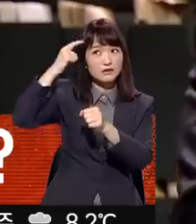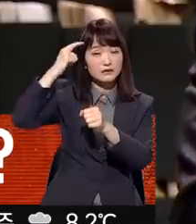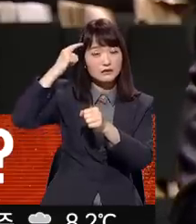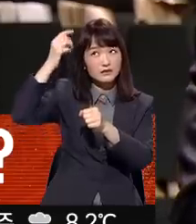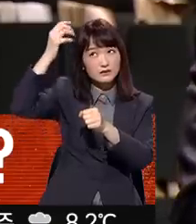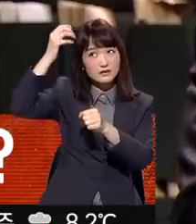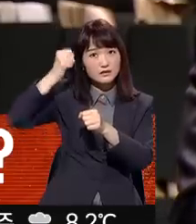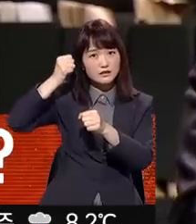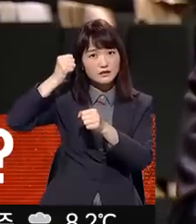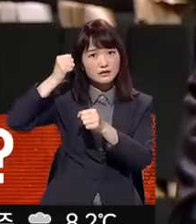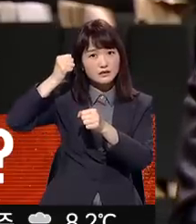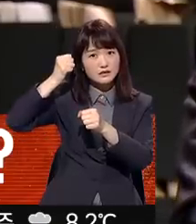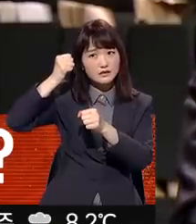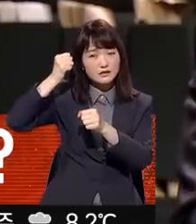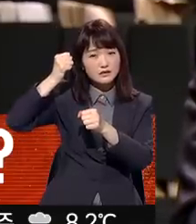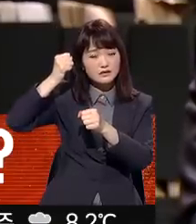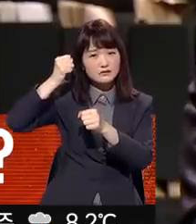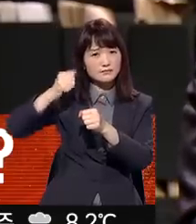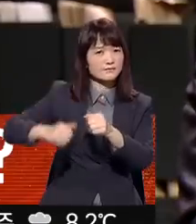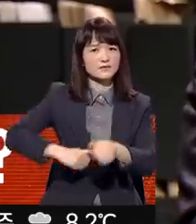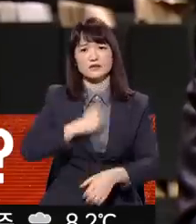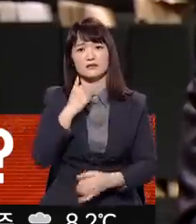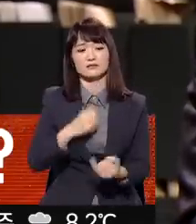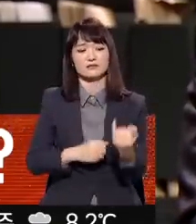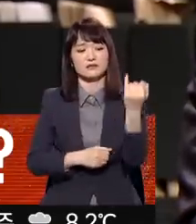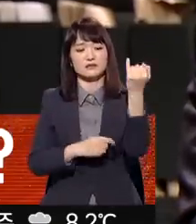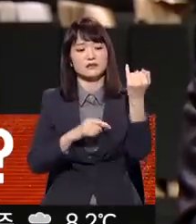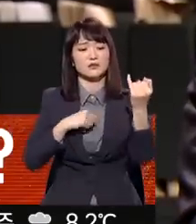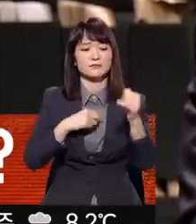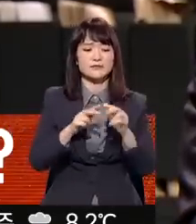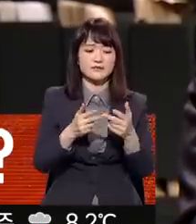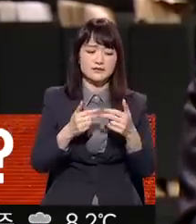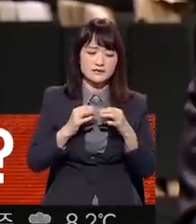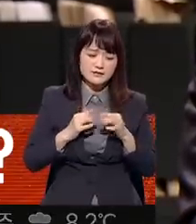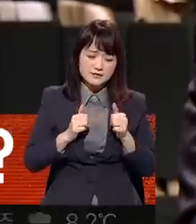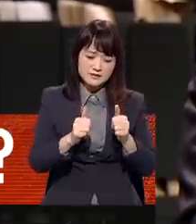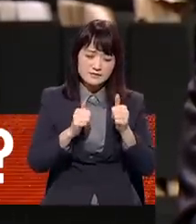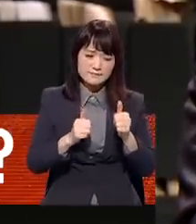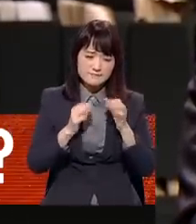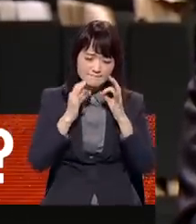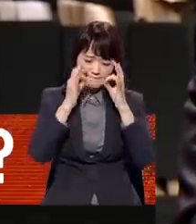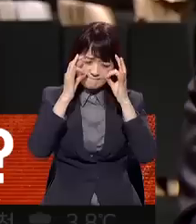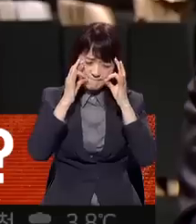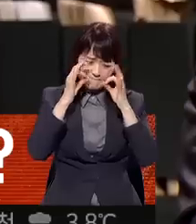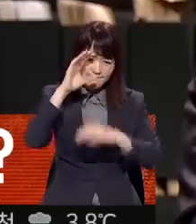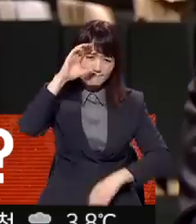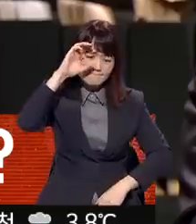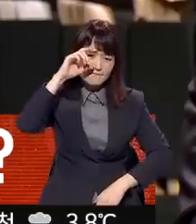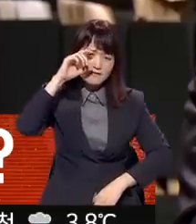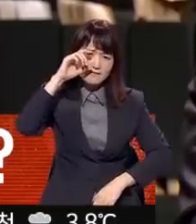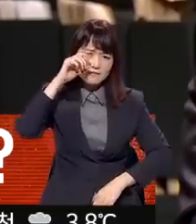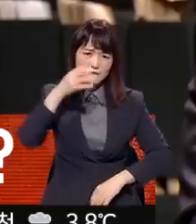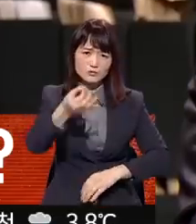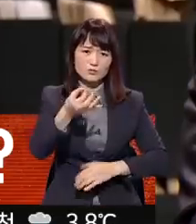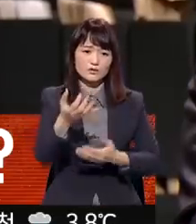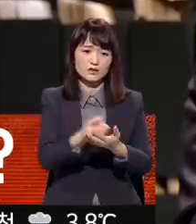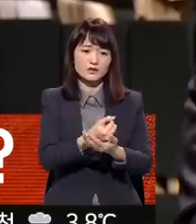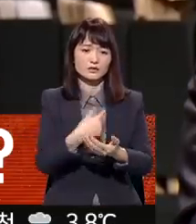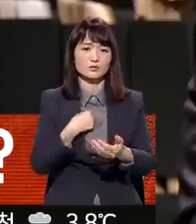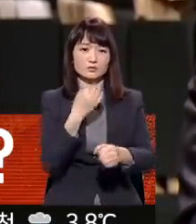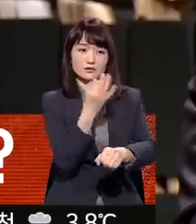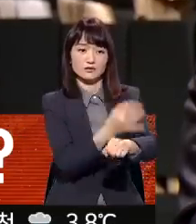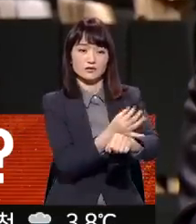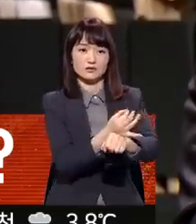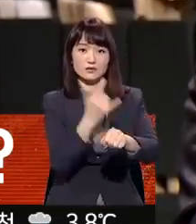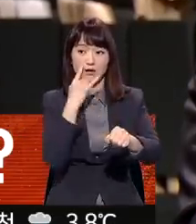않을 정도로 좀 화가 나는데 이 언니는 어쨌든 본인이 열심히 노력해서 그 옷을 자기 알바한 돈으로 샀는데 엄마가